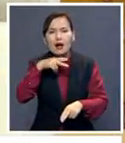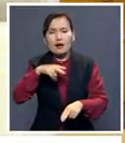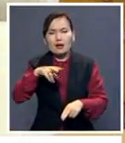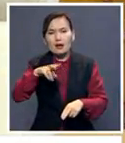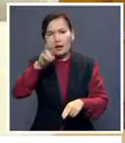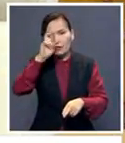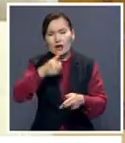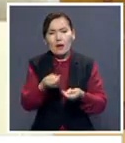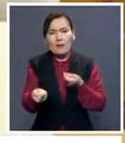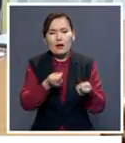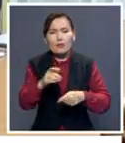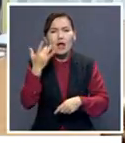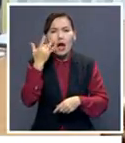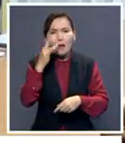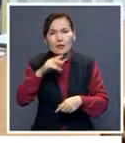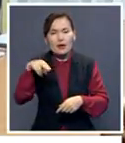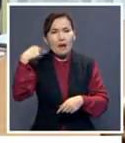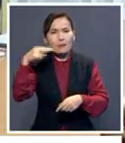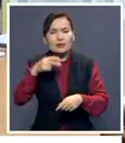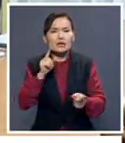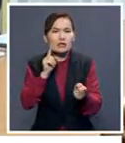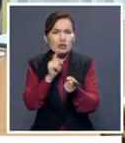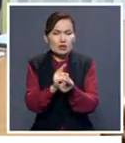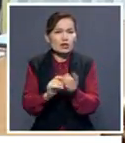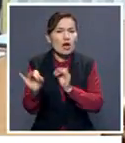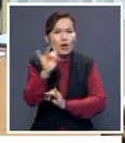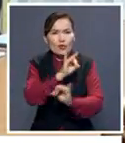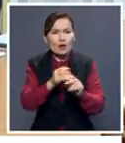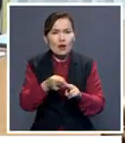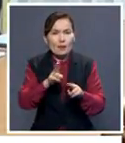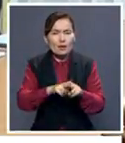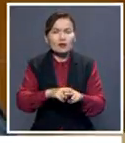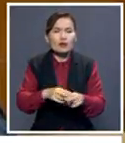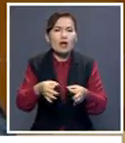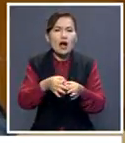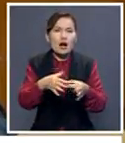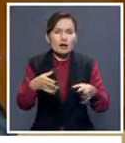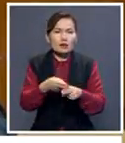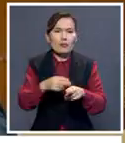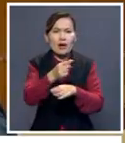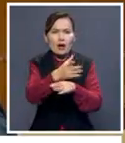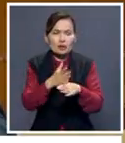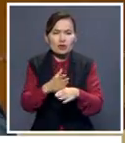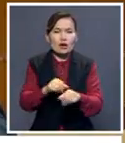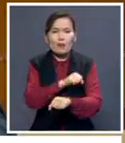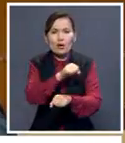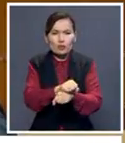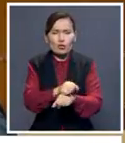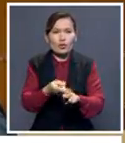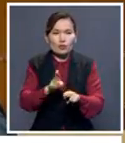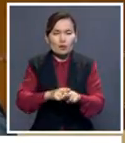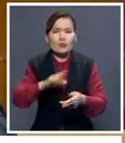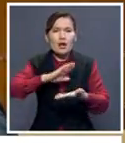маусымда Сингапурда тарихи кездесу өткізгені белгілі. Бірақ Вашингтон Пхеньяннан атомдық арсеналдан арылуға шегінсіз қадам